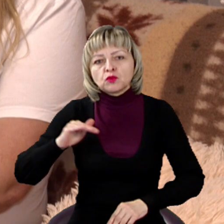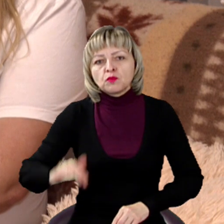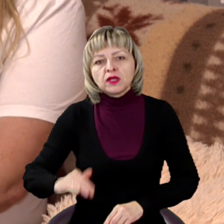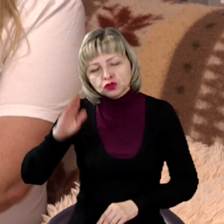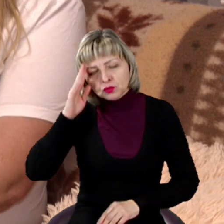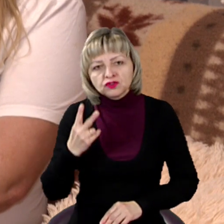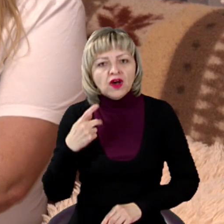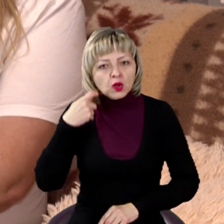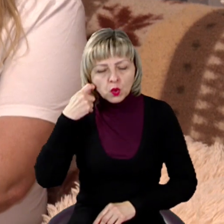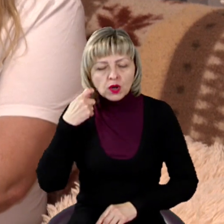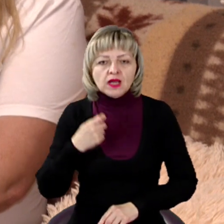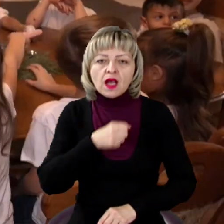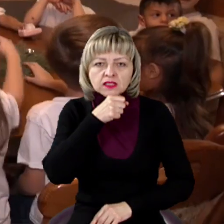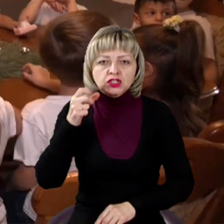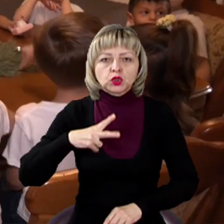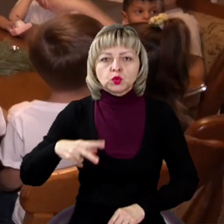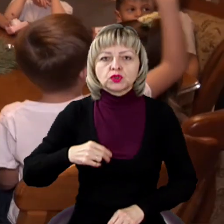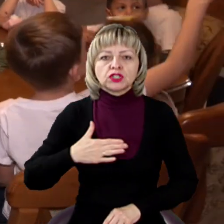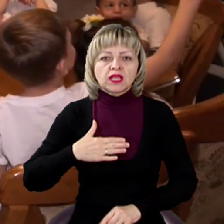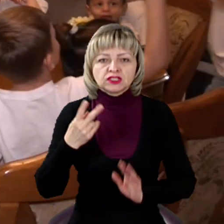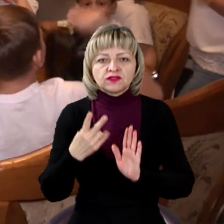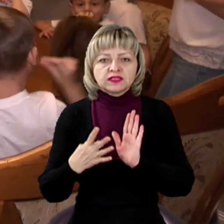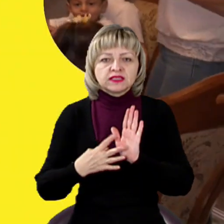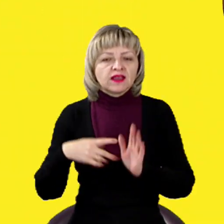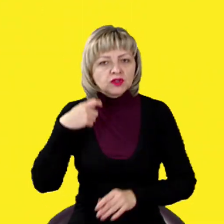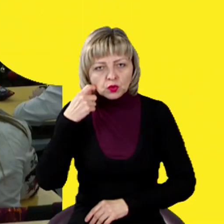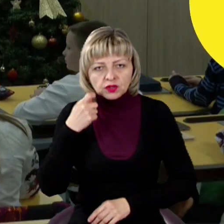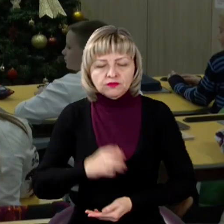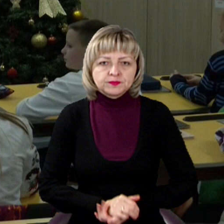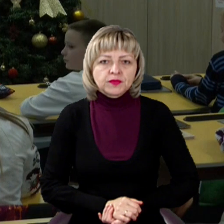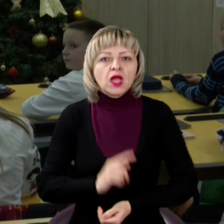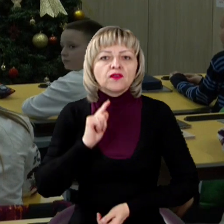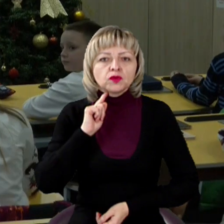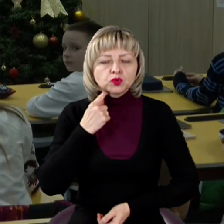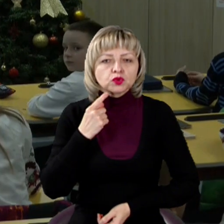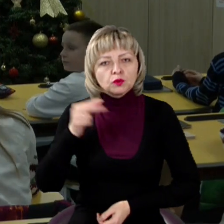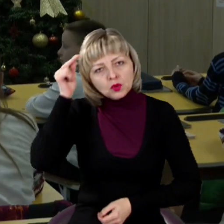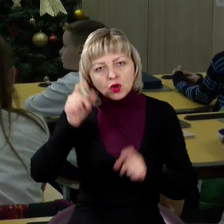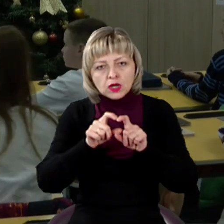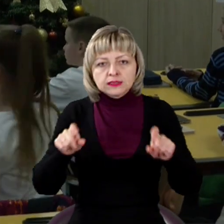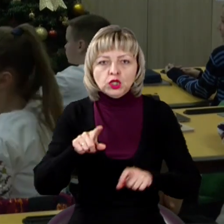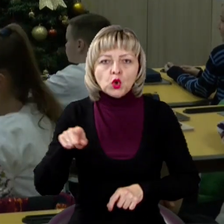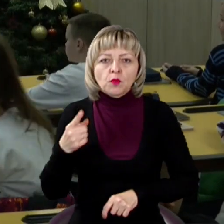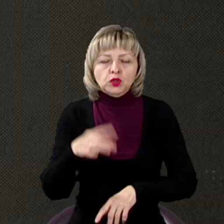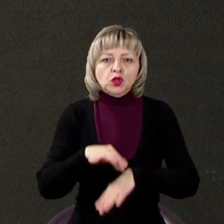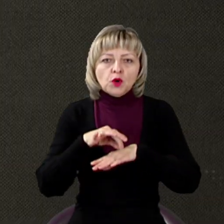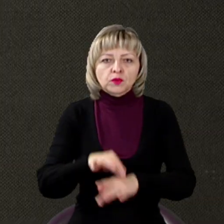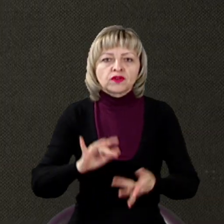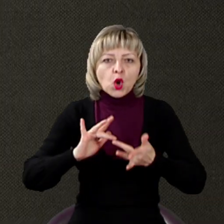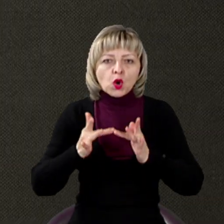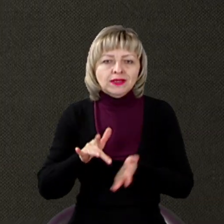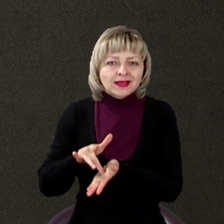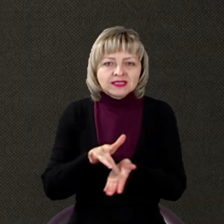2 роки, а найстаршій дочці нашій 29 років. У Луцькому ліцеї номер 1 відбулась